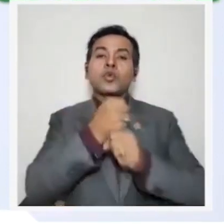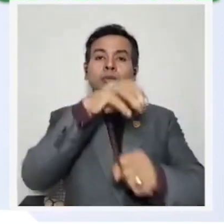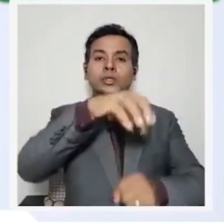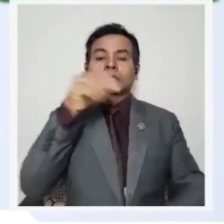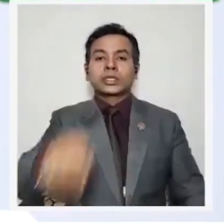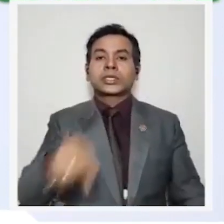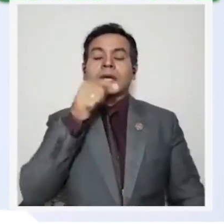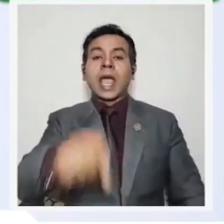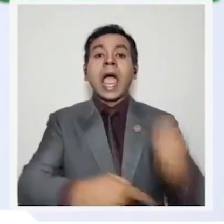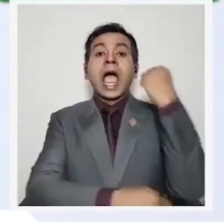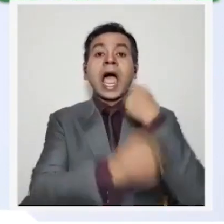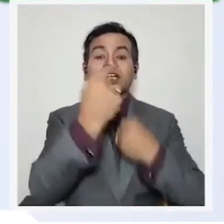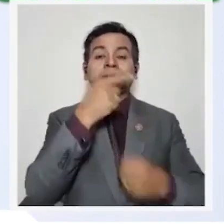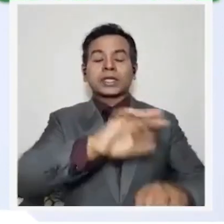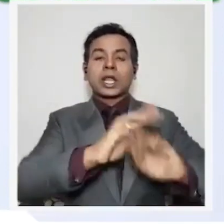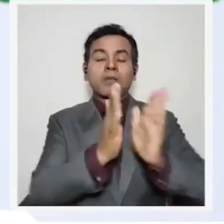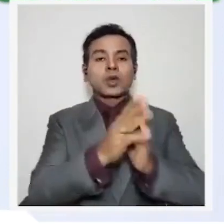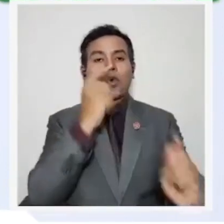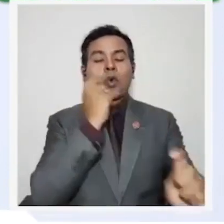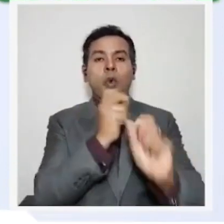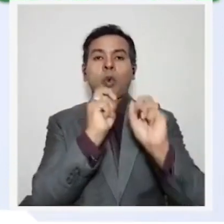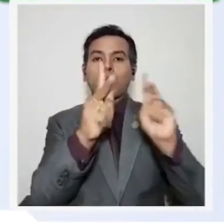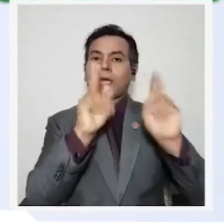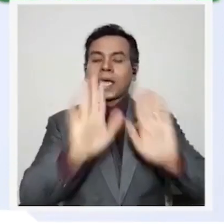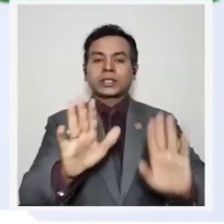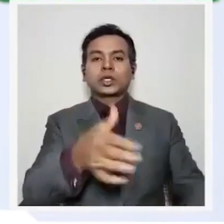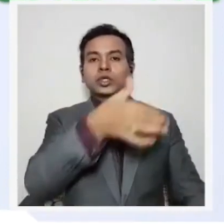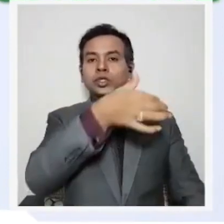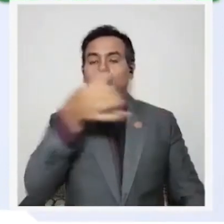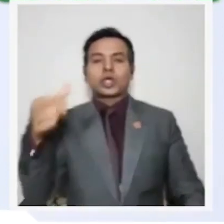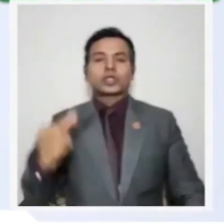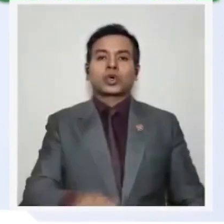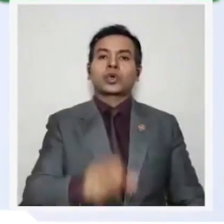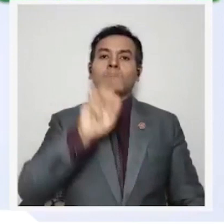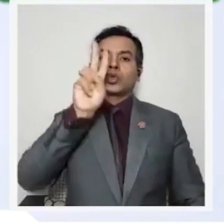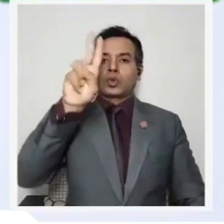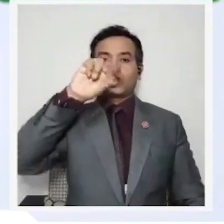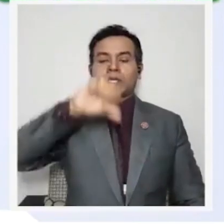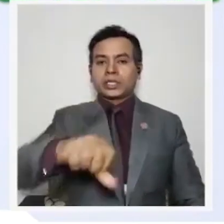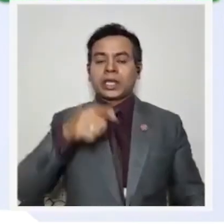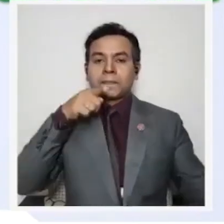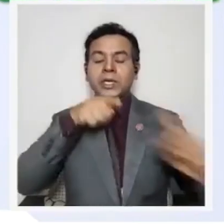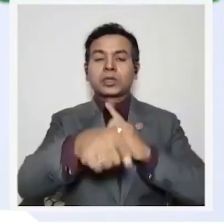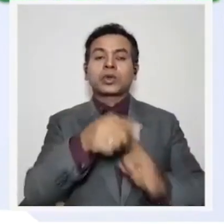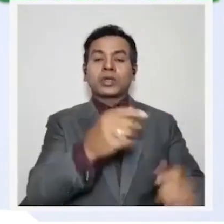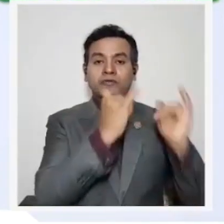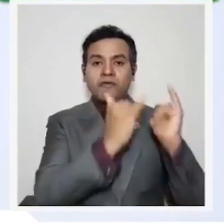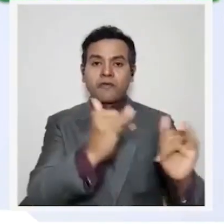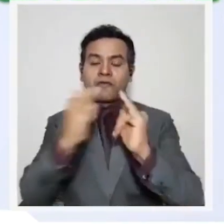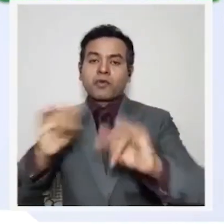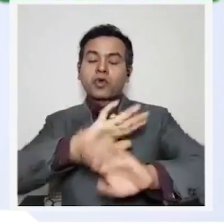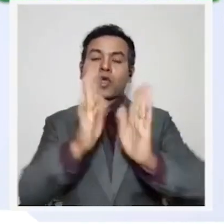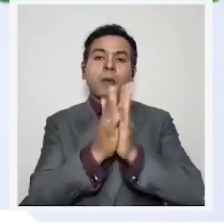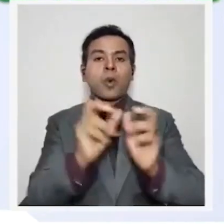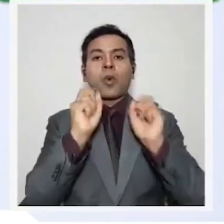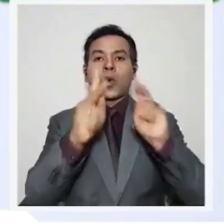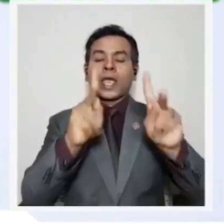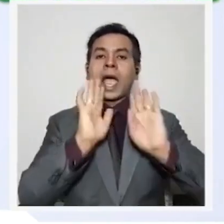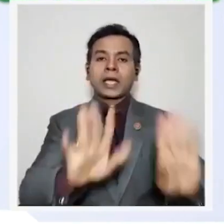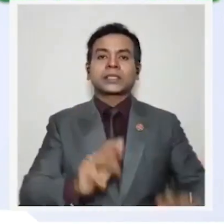58,293 জন। সারা দেশে 64 জেলার সকল উপজেলা এবং জেলা পর্যায়ে প্রাতিষ্ঠানিক কোয়ারেন্টাইনের জন্য প্রস্তুত করা